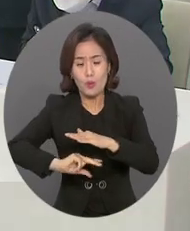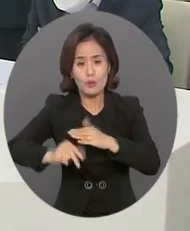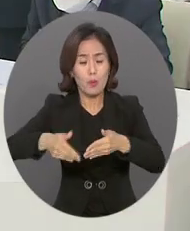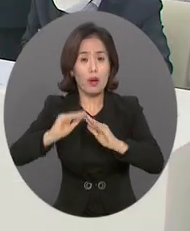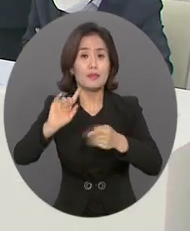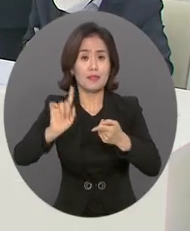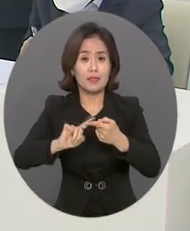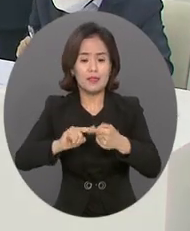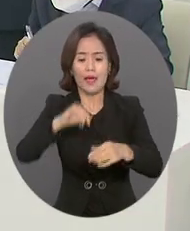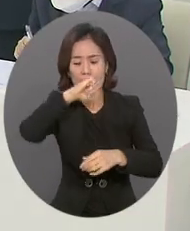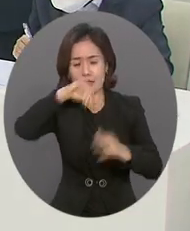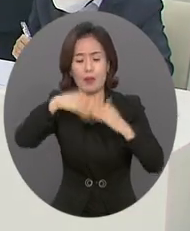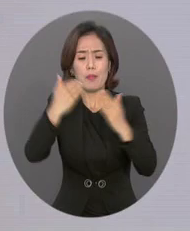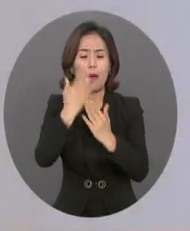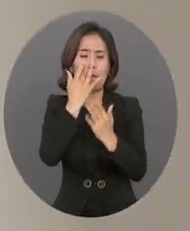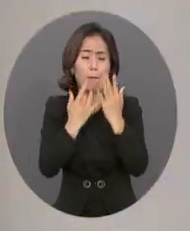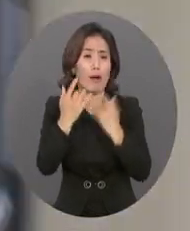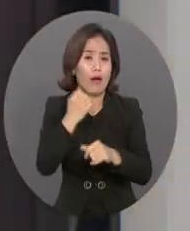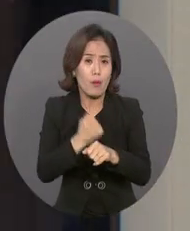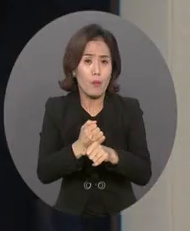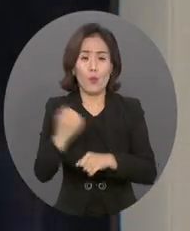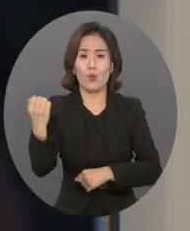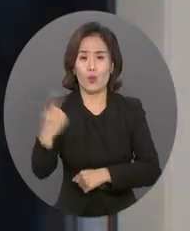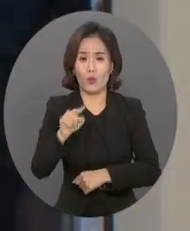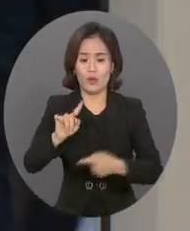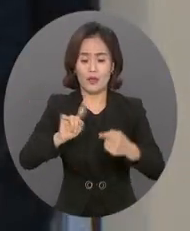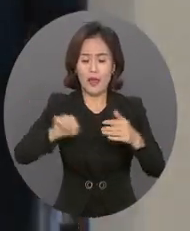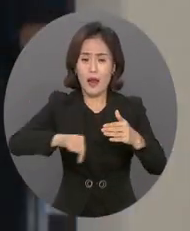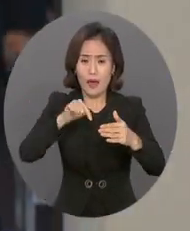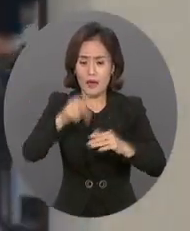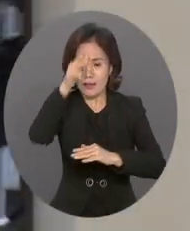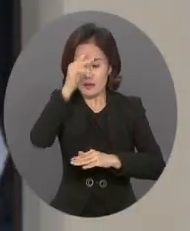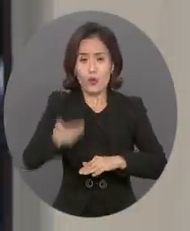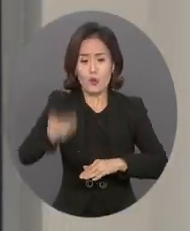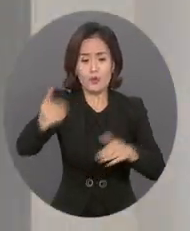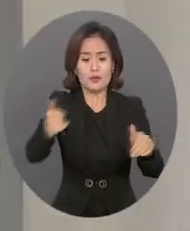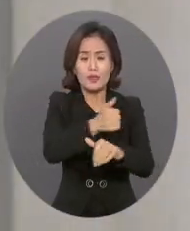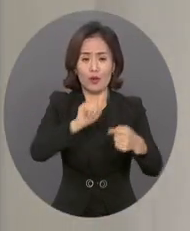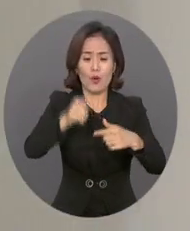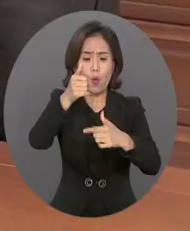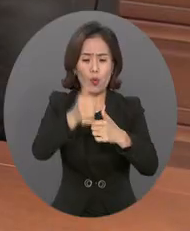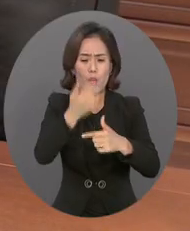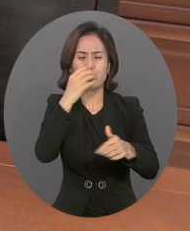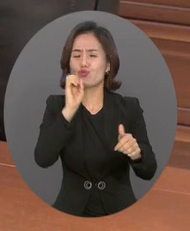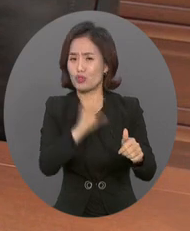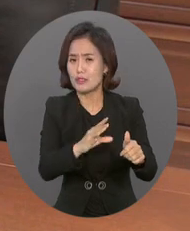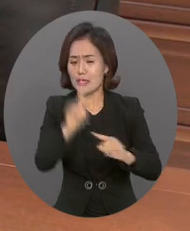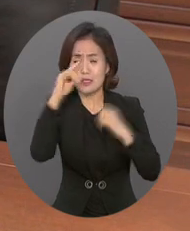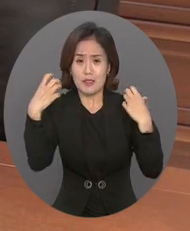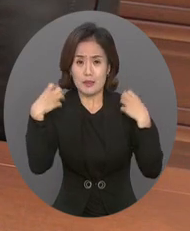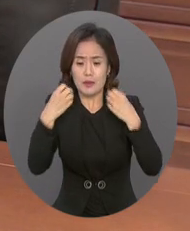건설 등은 예산에서 줄줄이 누락됐고, 여기에 내각, 경찰 고위급 인사에서의 호남 홀대와